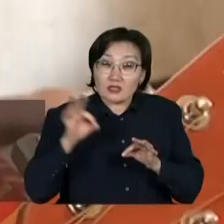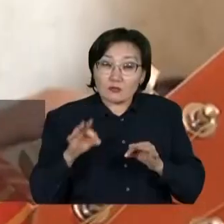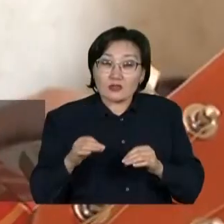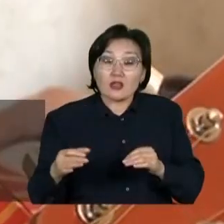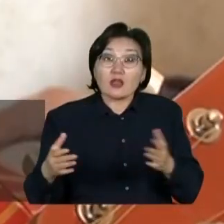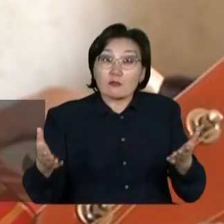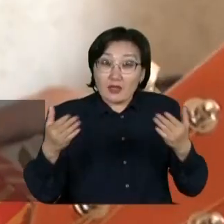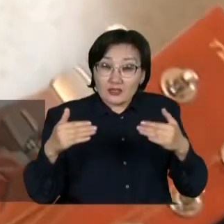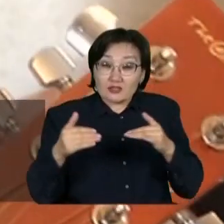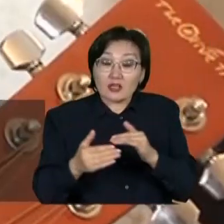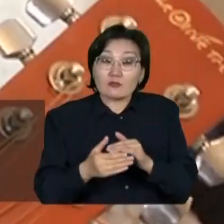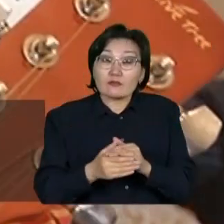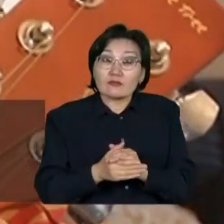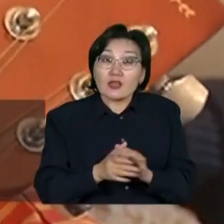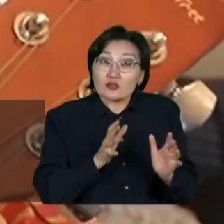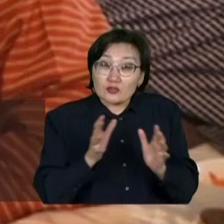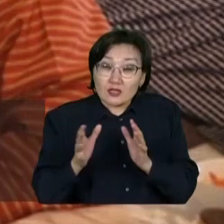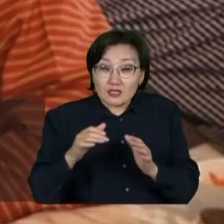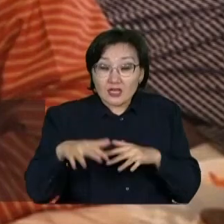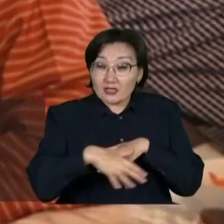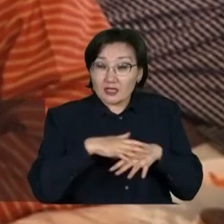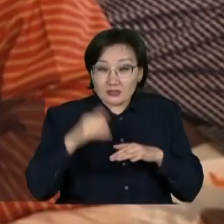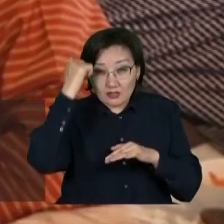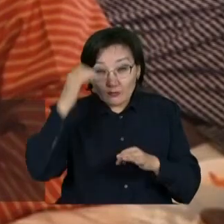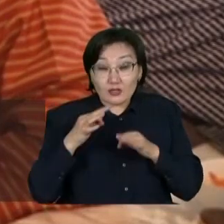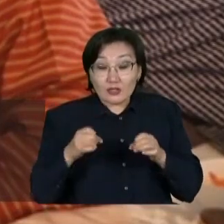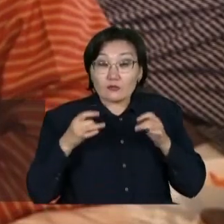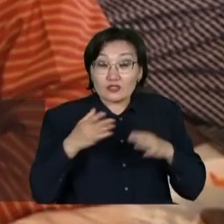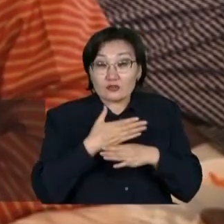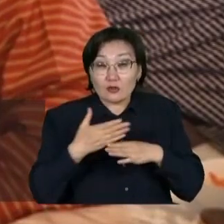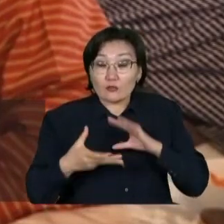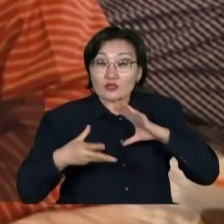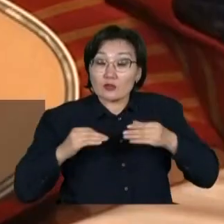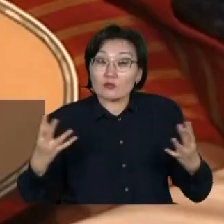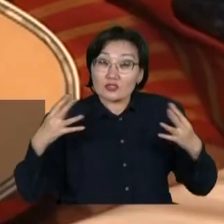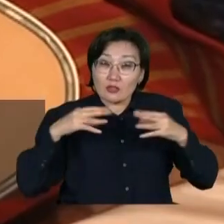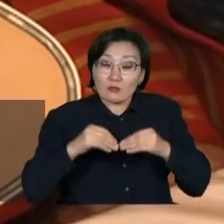теппей бауырына басқан халқымызға ілтипатын білдіретін мереке ретінде аталған. Кейін жалпыға